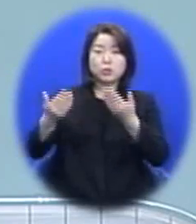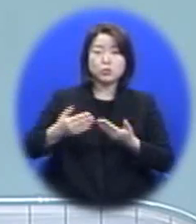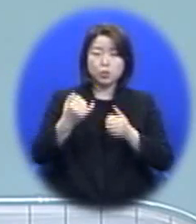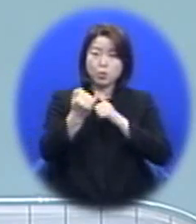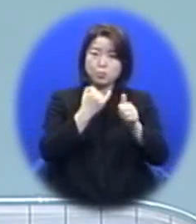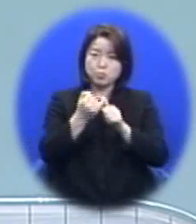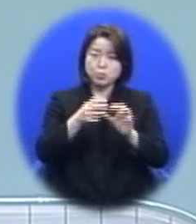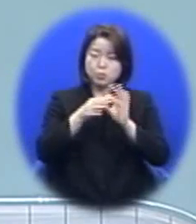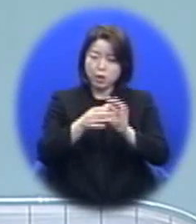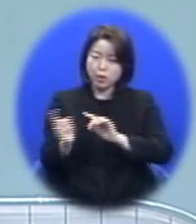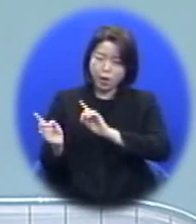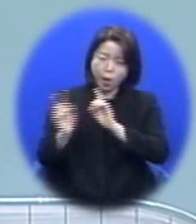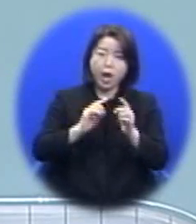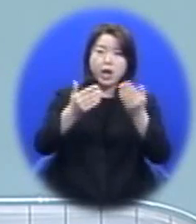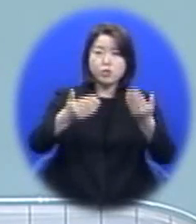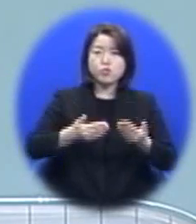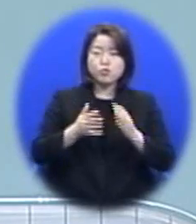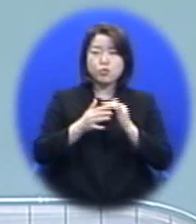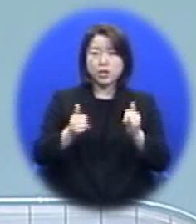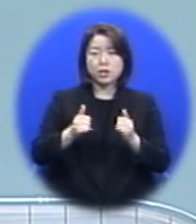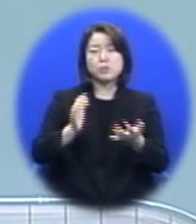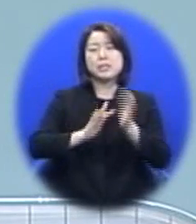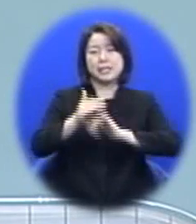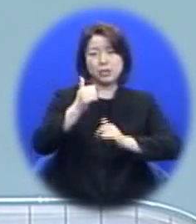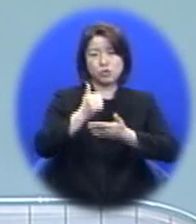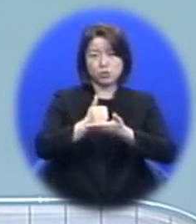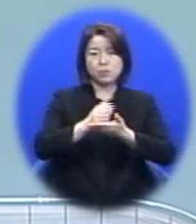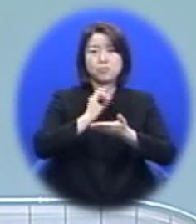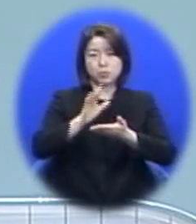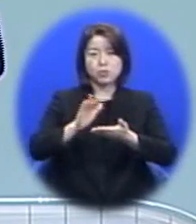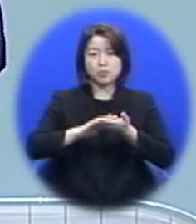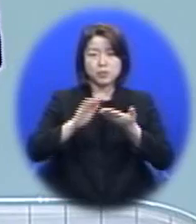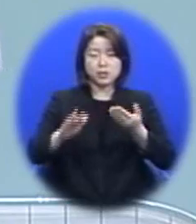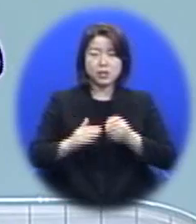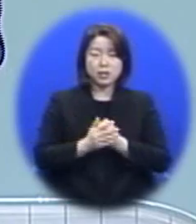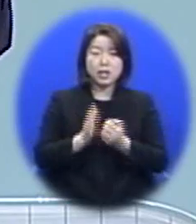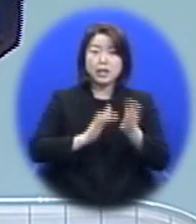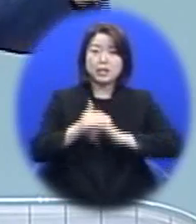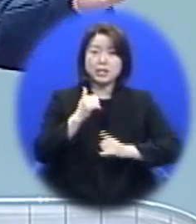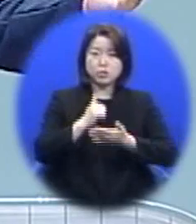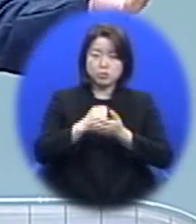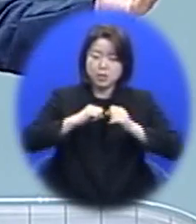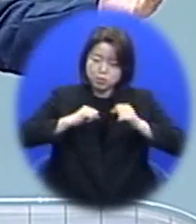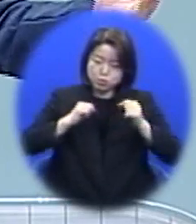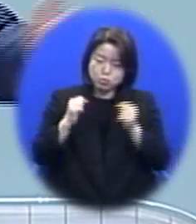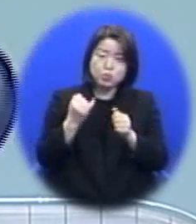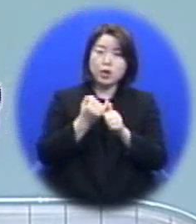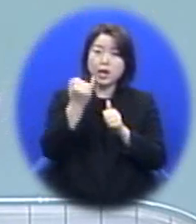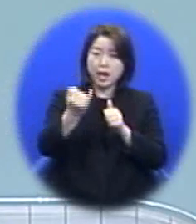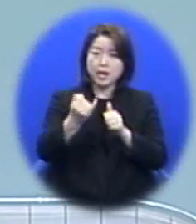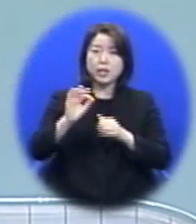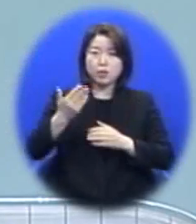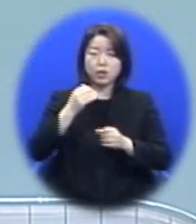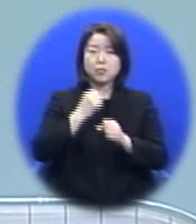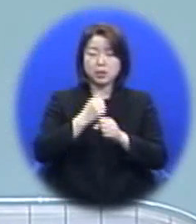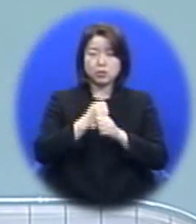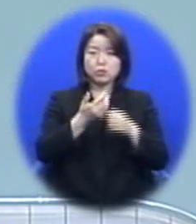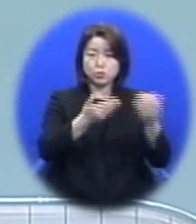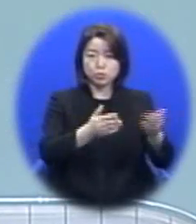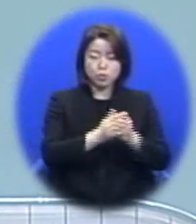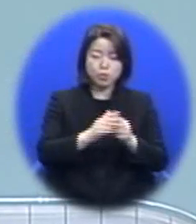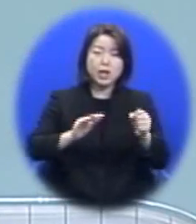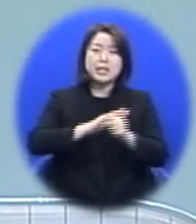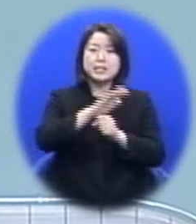부부관계를 회복시켜주시는 분은 예수님이세요. 예수님이 순종하는 아내가 되게 해주고 사랑하는 남편이